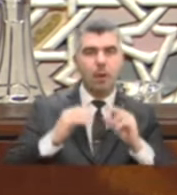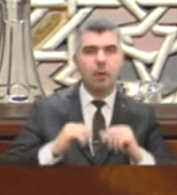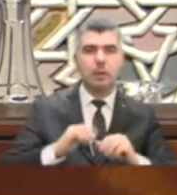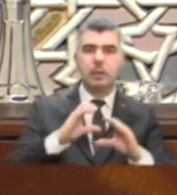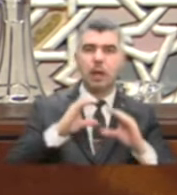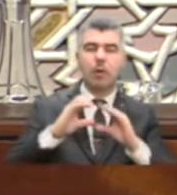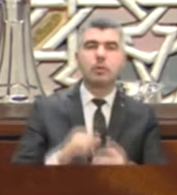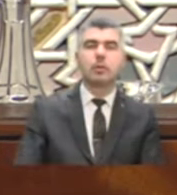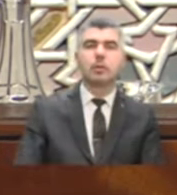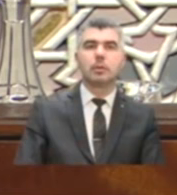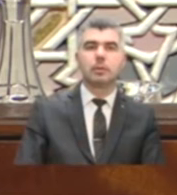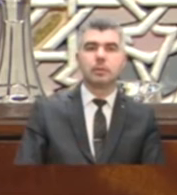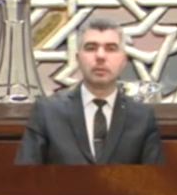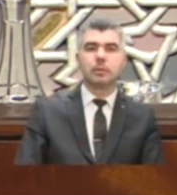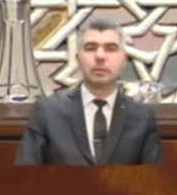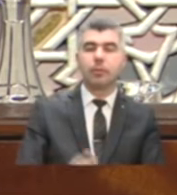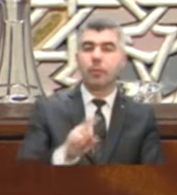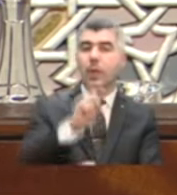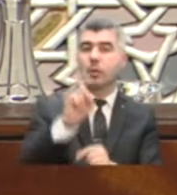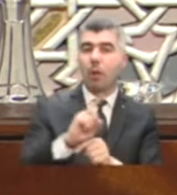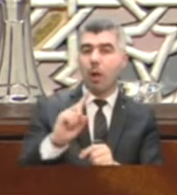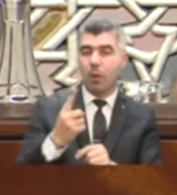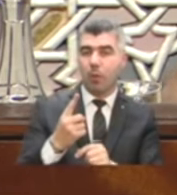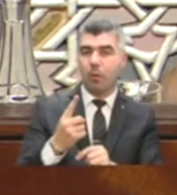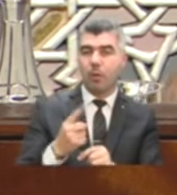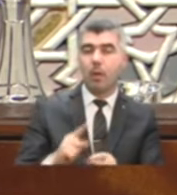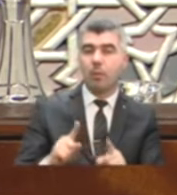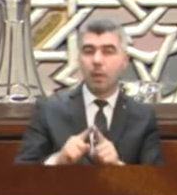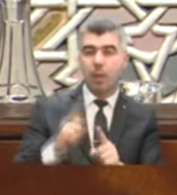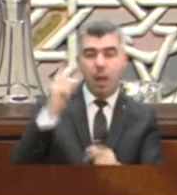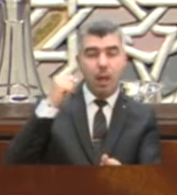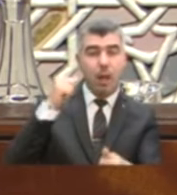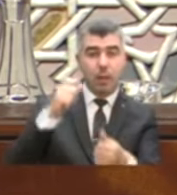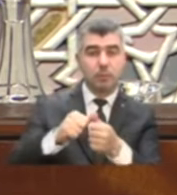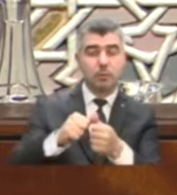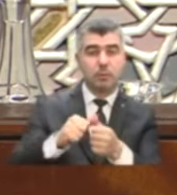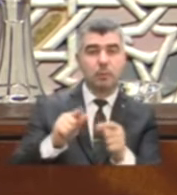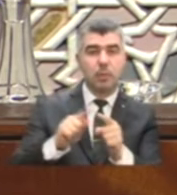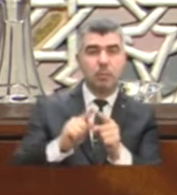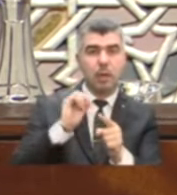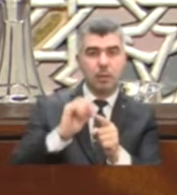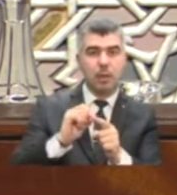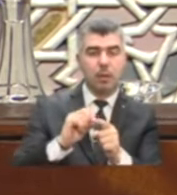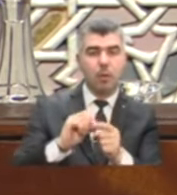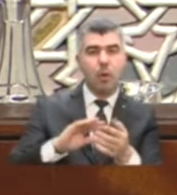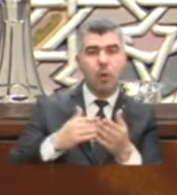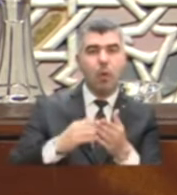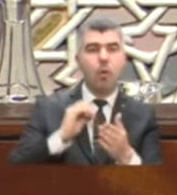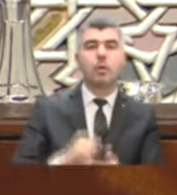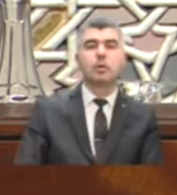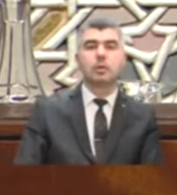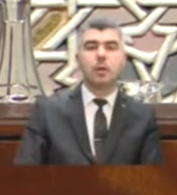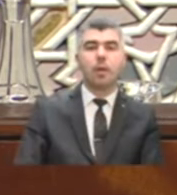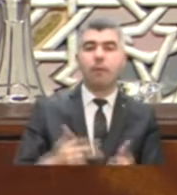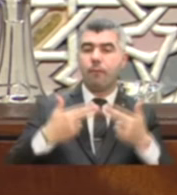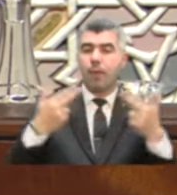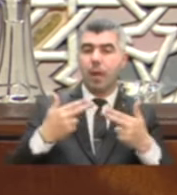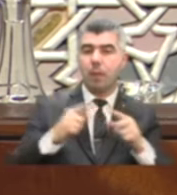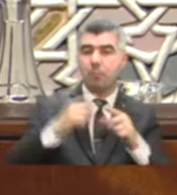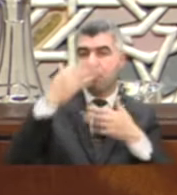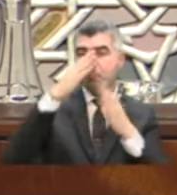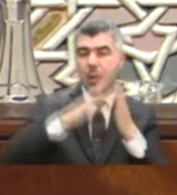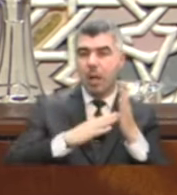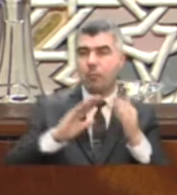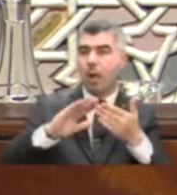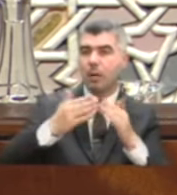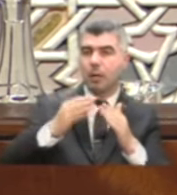الوزير. السؤال الأول عن تحسين الهوية المغربية من تداعيات الثورة الرقمية للسيدات